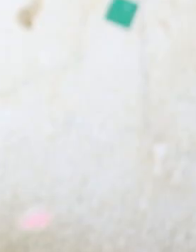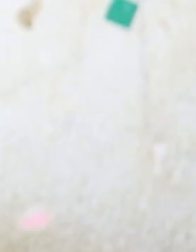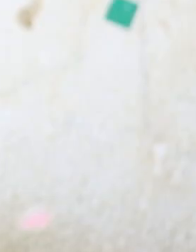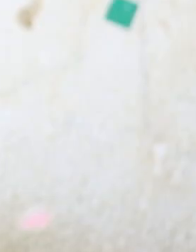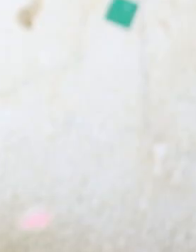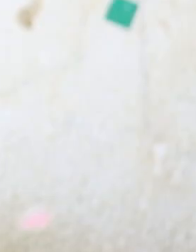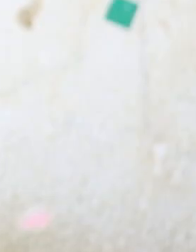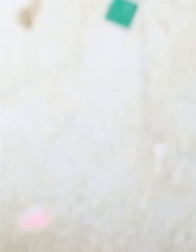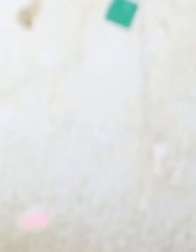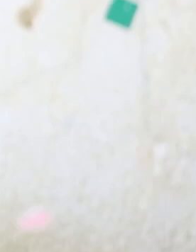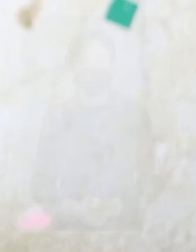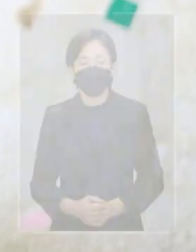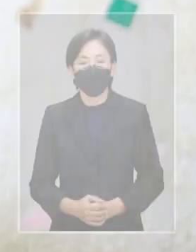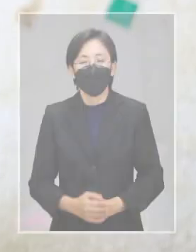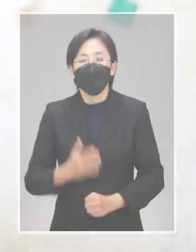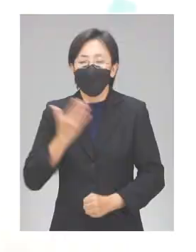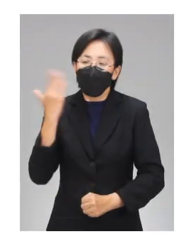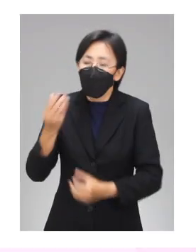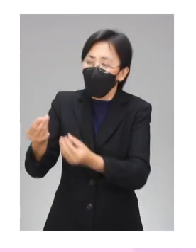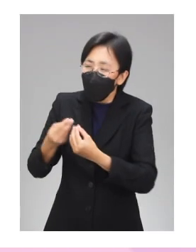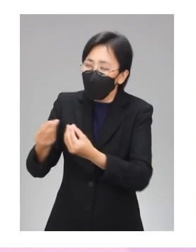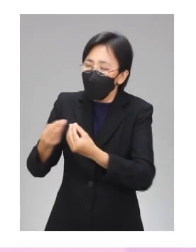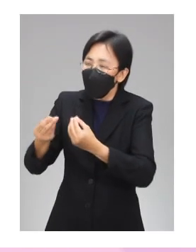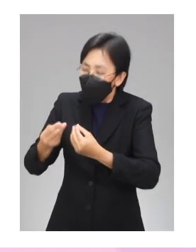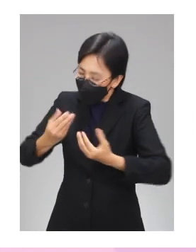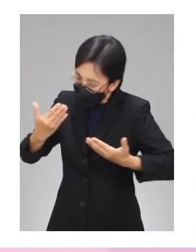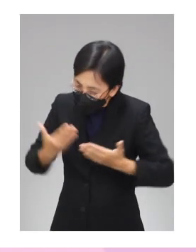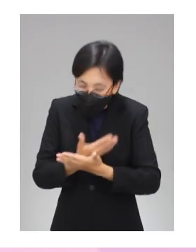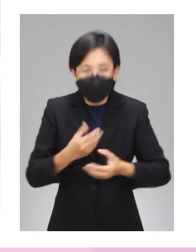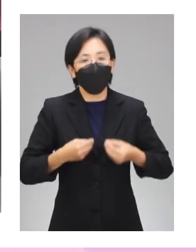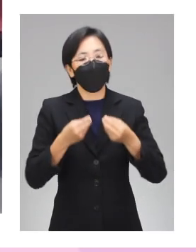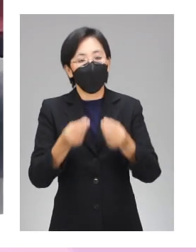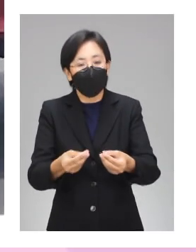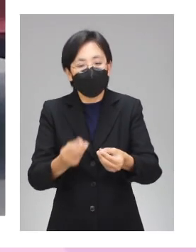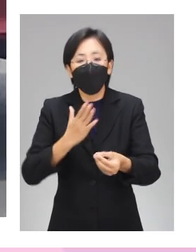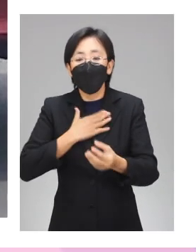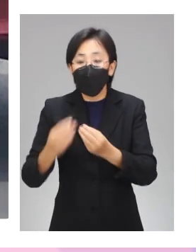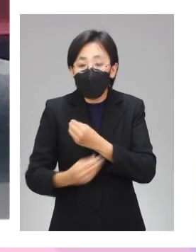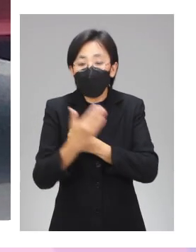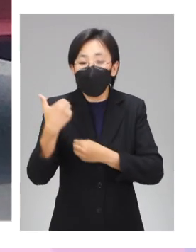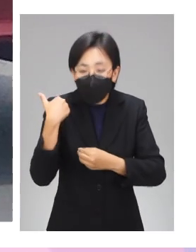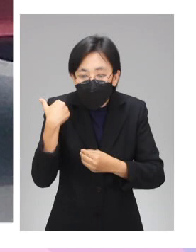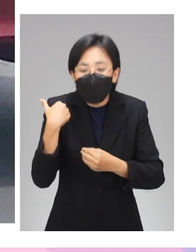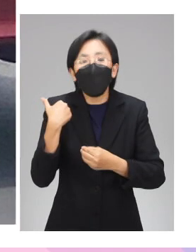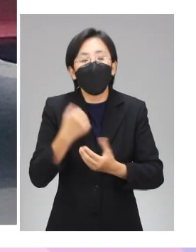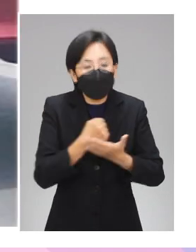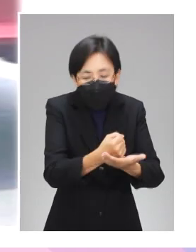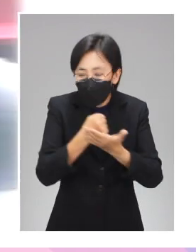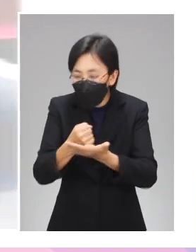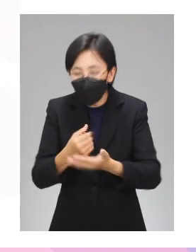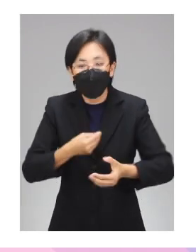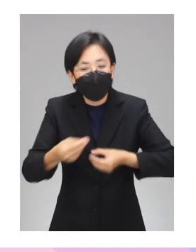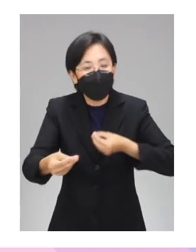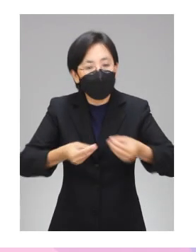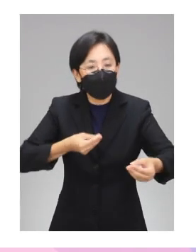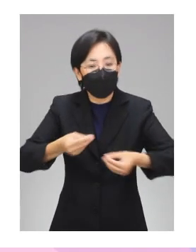คือถามว่าทำไมอยากเป็นผู้ให้มั่งเมื่อเรามีโอกาสเราต้องรู้จักแบ่งปันรู้จักเป็นผู้